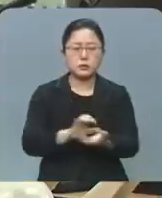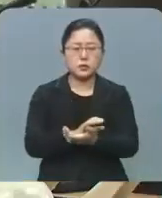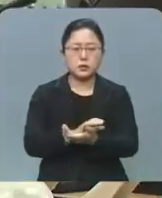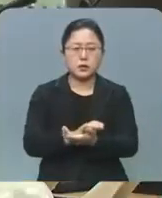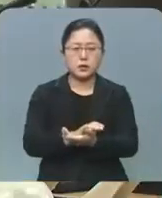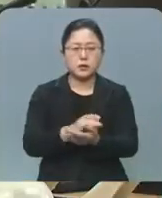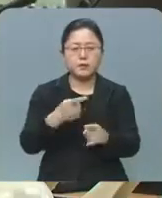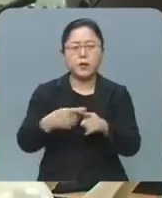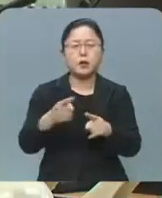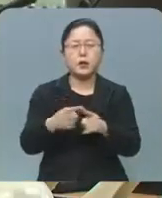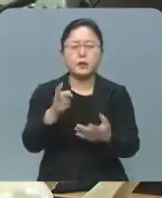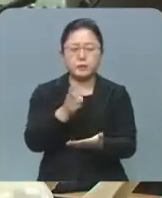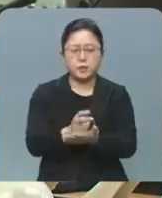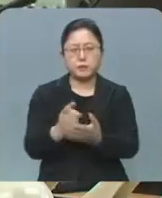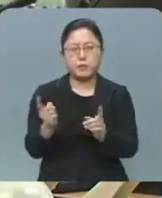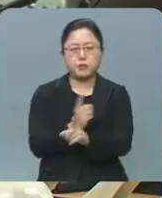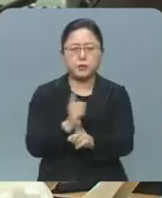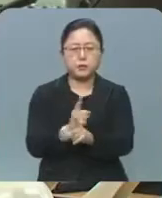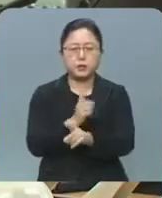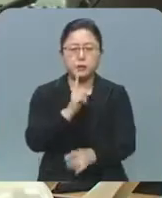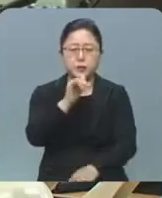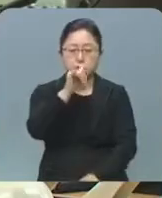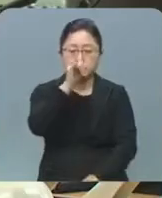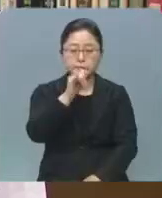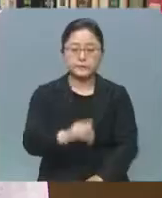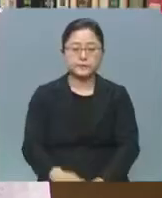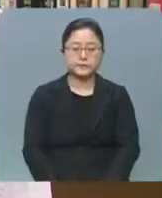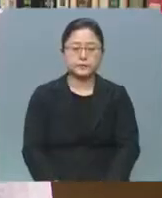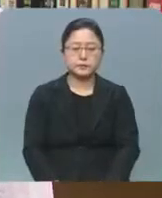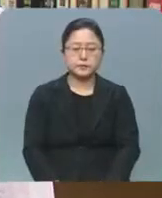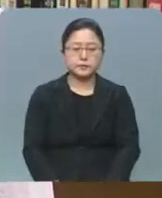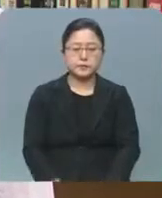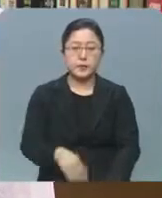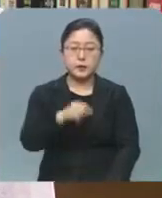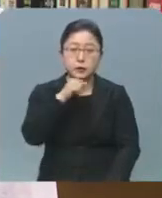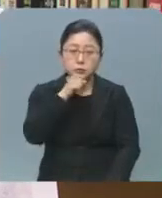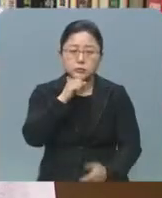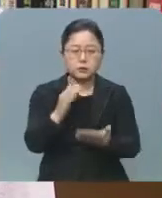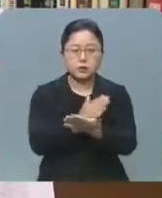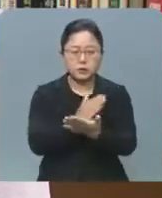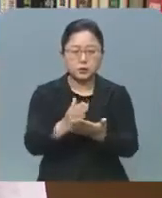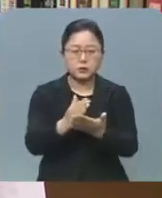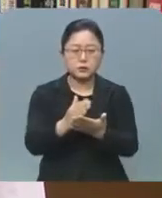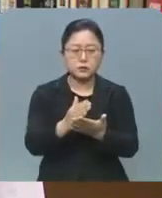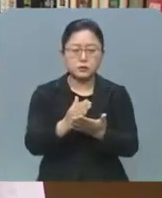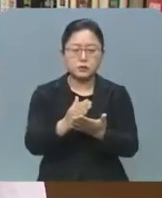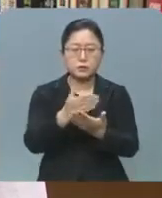성과 평가 제도를 개선해야 한다는 목소리도 나오고 있습니다. 뭐 등급을 나눠서 이렇게 평가하는